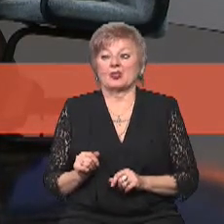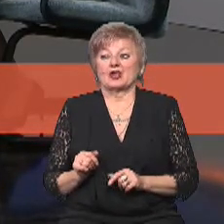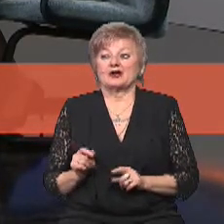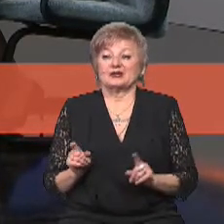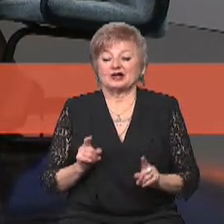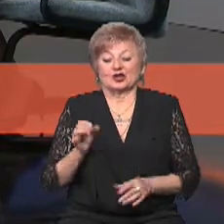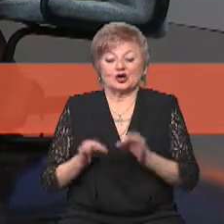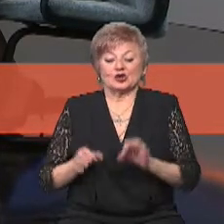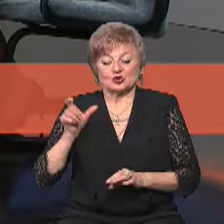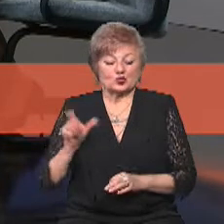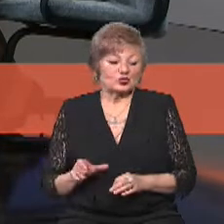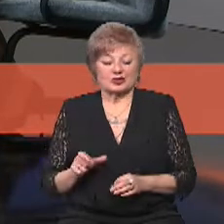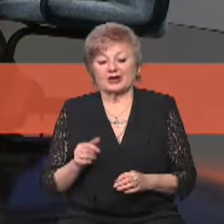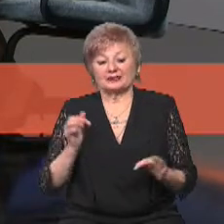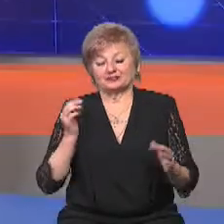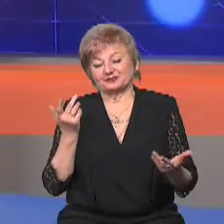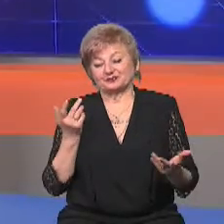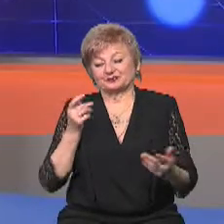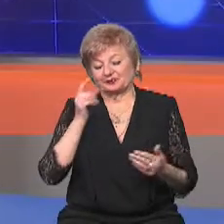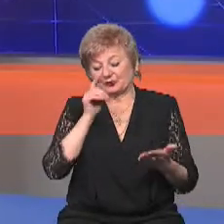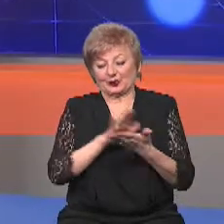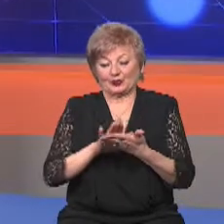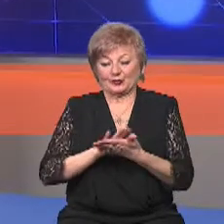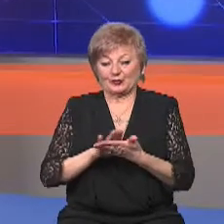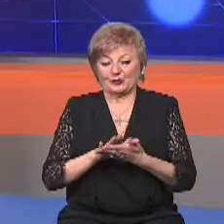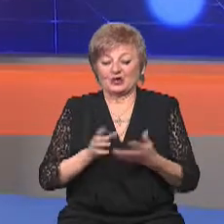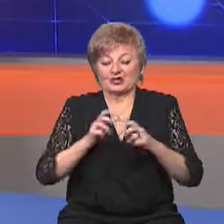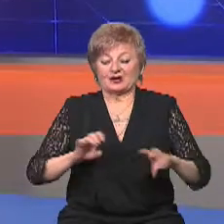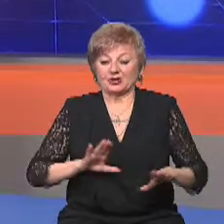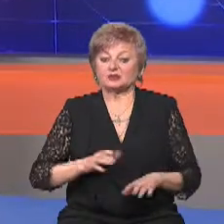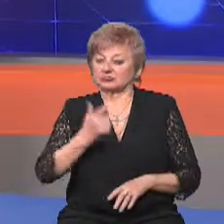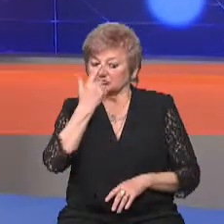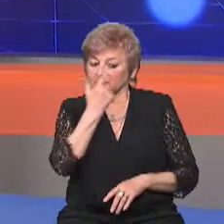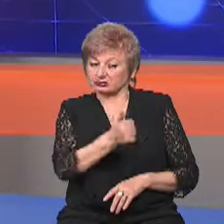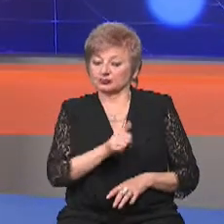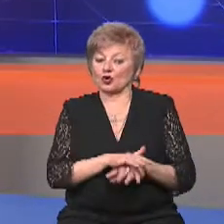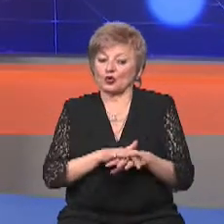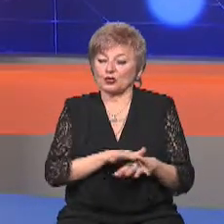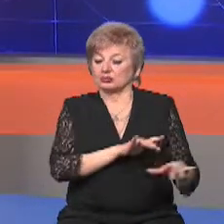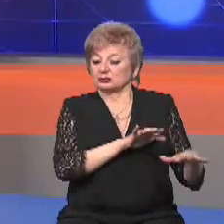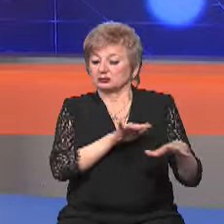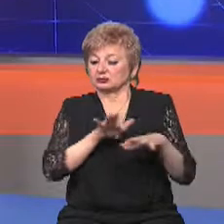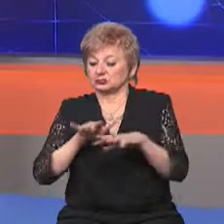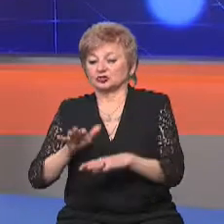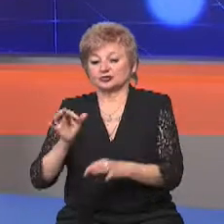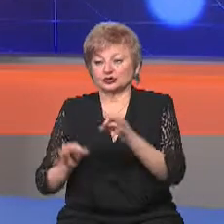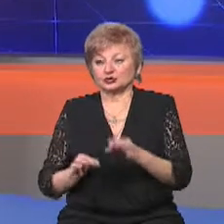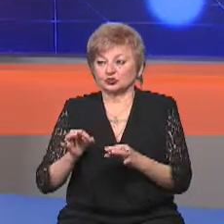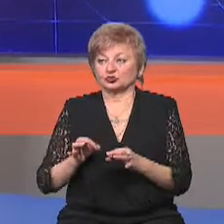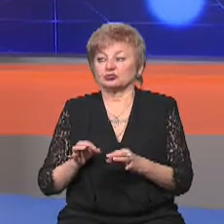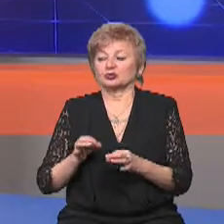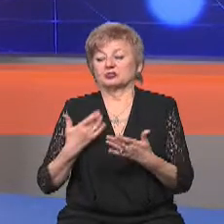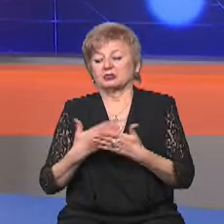що суддя може неналежним чином розглянути, щоб вони повідомляли громадськість, щоб громадськість приходила на такі судові засідання, щоб засоби